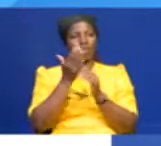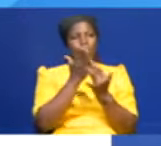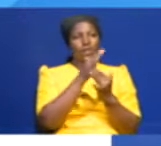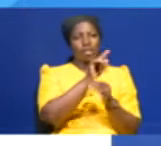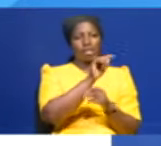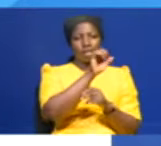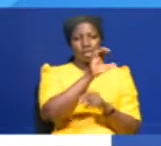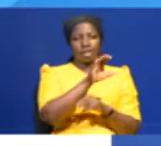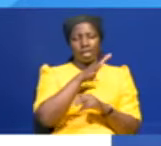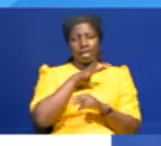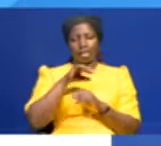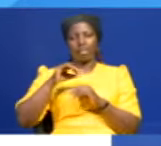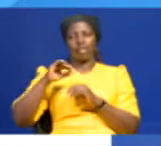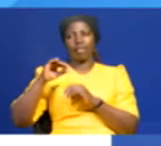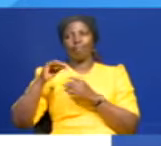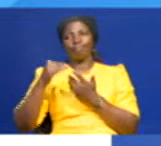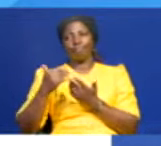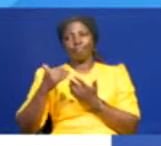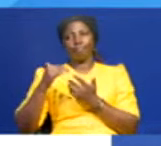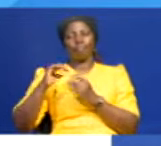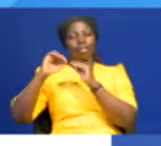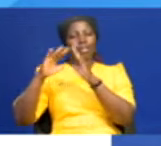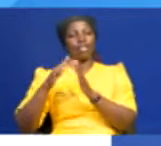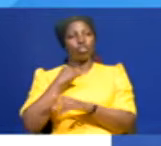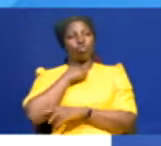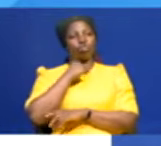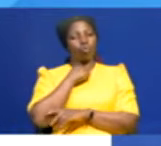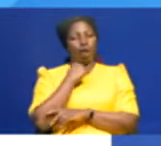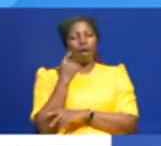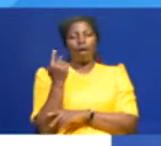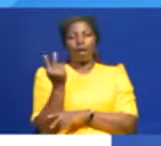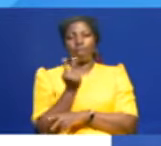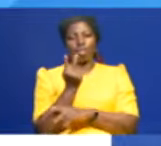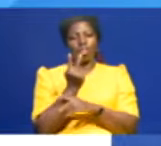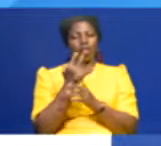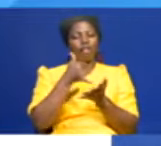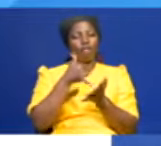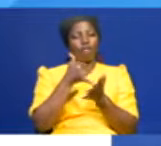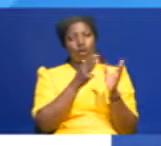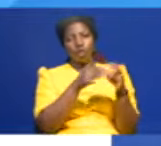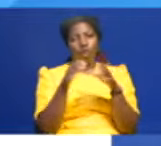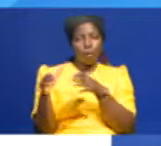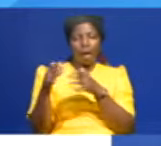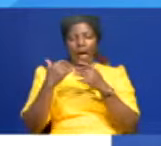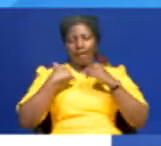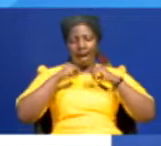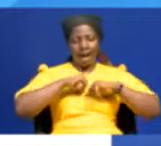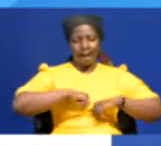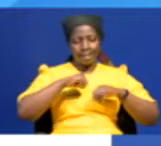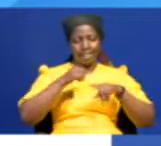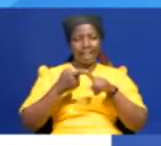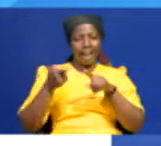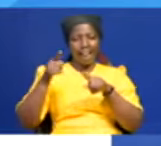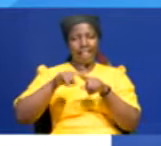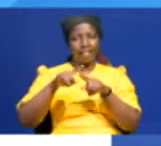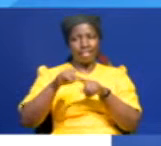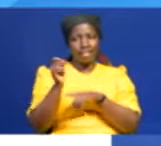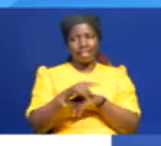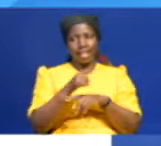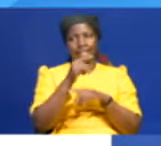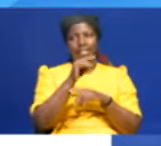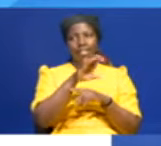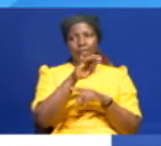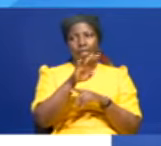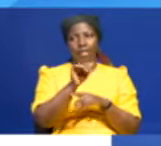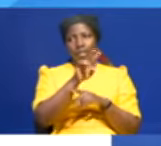vya walimu. Katika mkataba huo uliosainiwa leo, pande husika zilikubaliana mkataba wa nyongeza ya mshahara wa mwaka